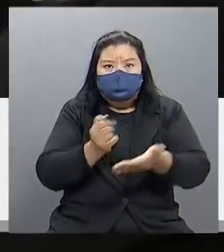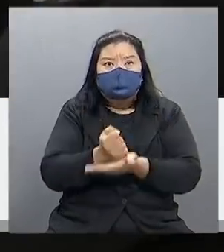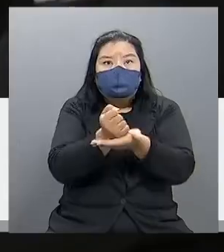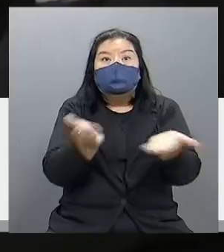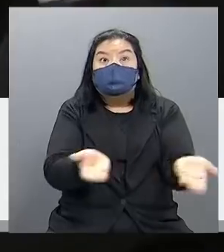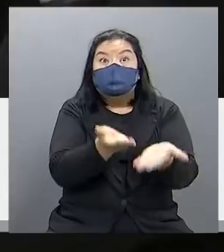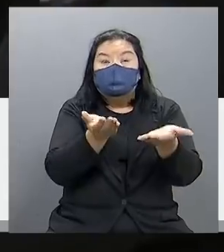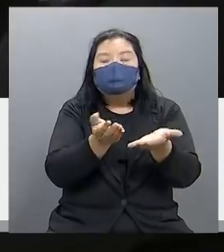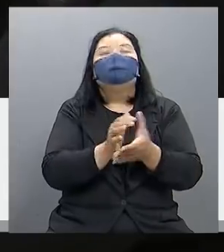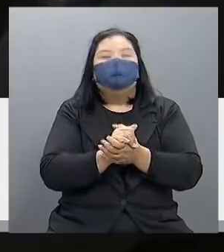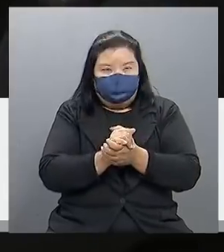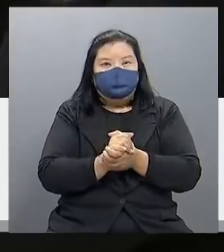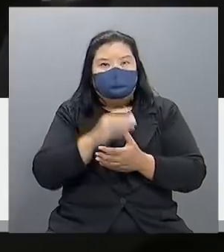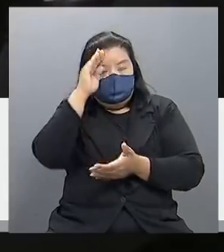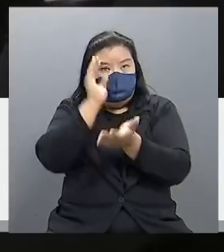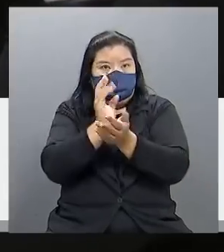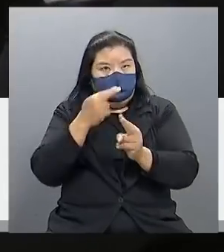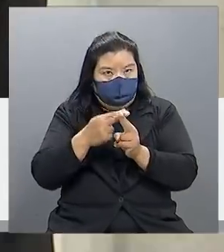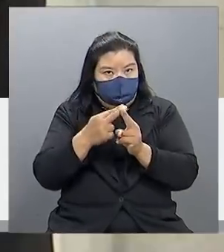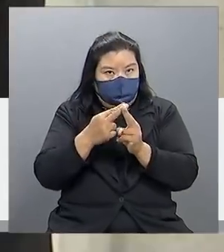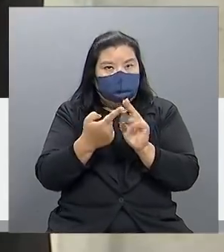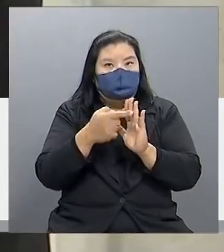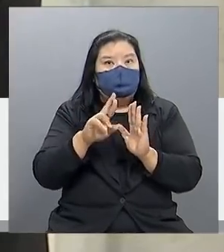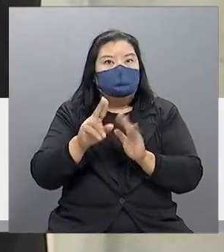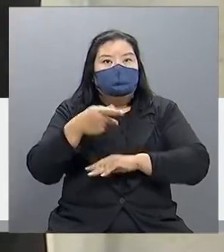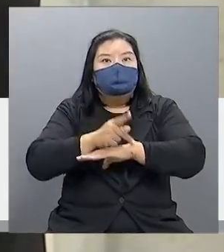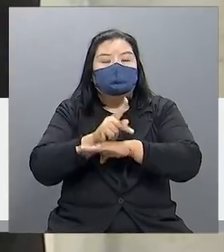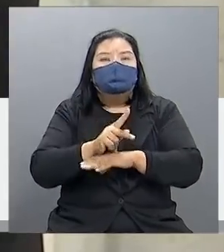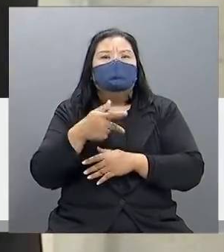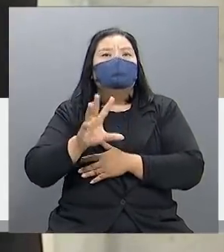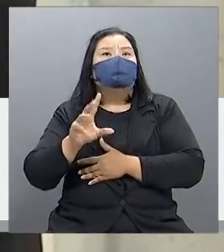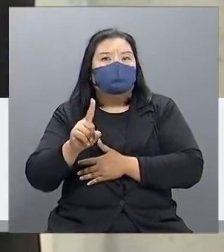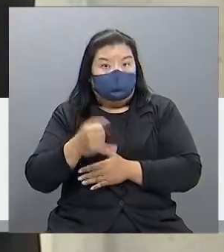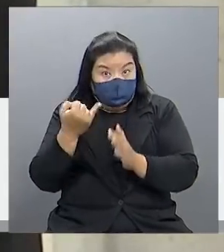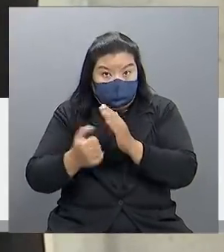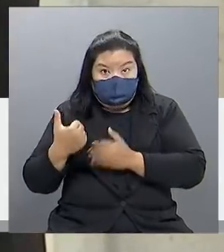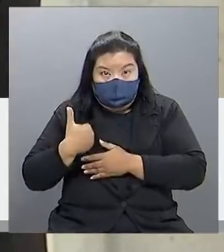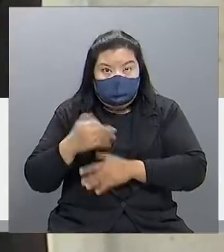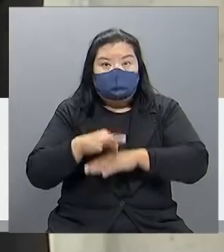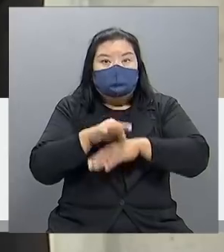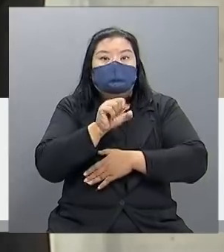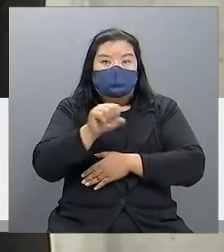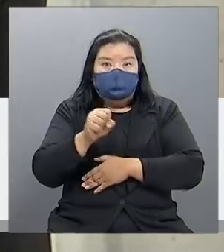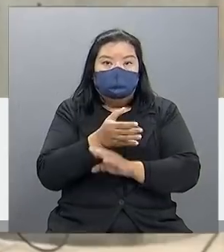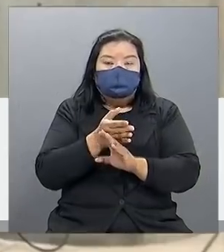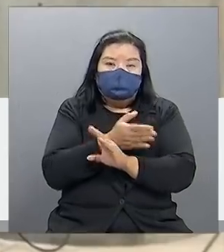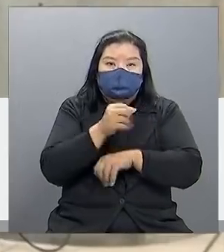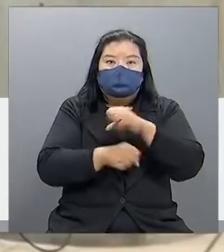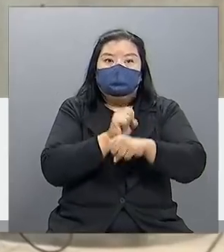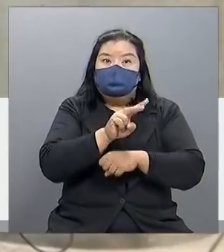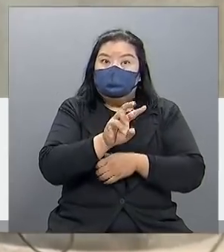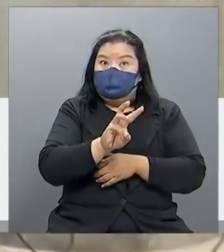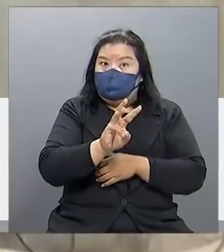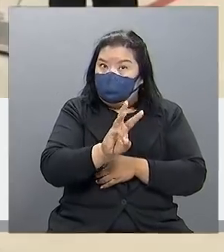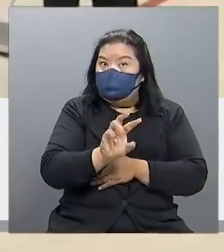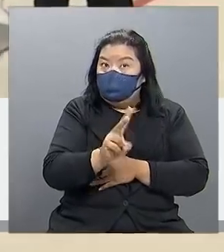จะไปตรวจสอบว่ามีความผิดเกี่ยวกับพ.ร.บ.ว่าด้วยการเลือกตั้งส.ส.ปี2562ใช้เงินเกินกว่าที่ก